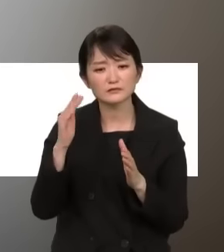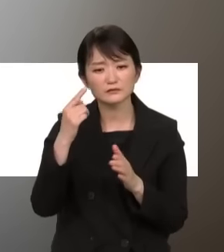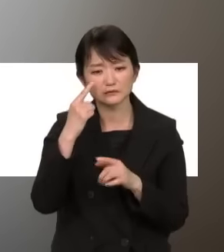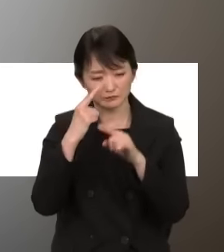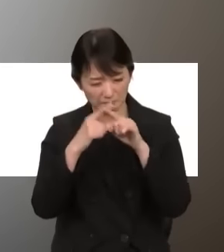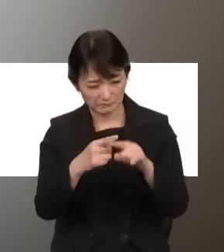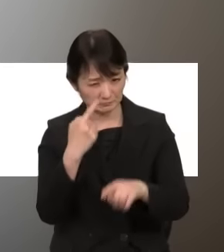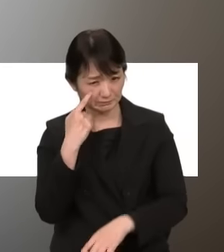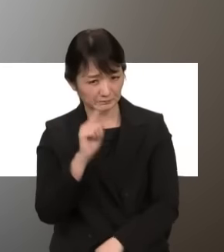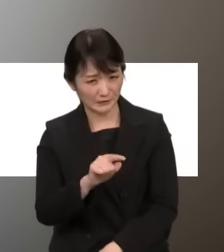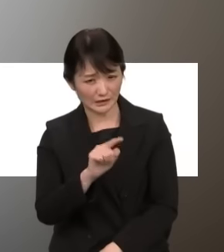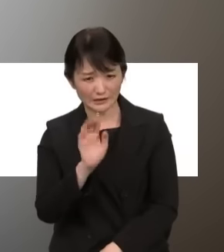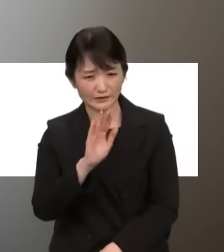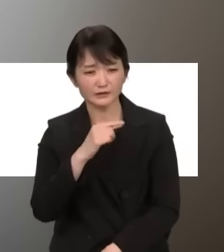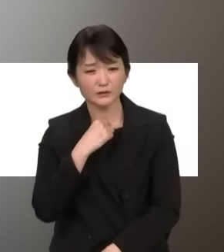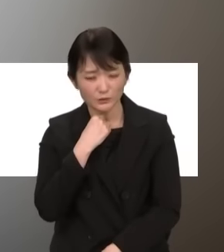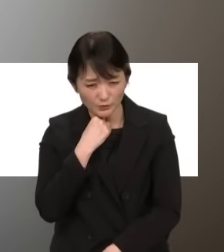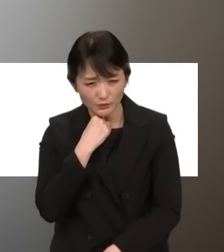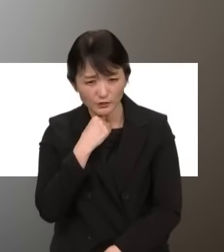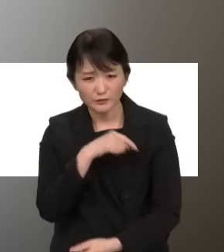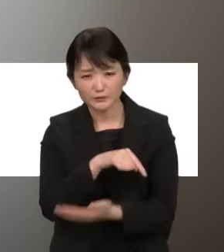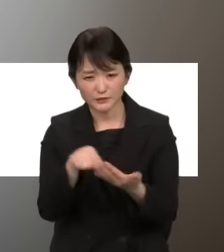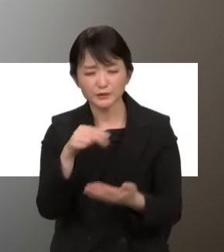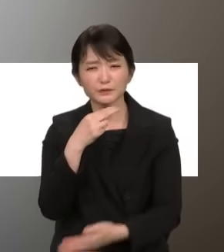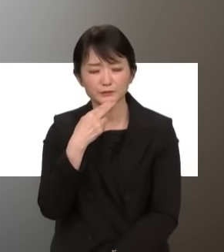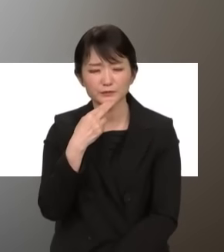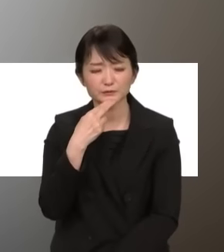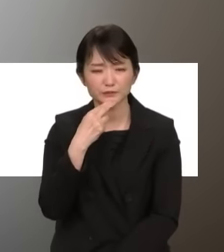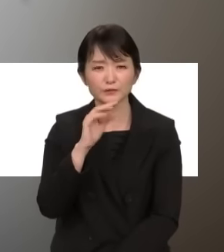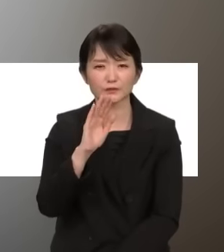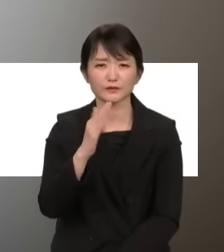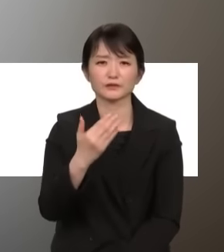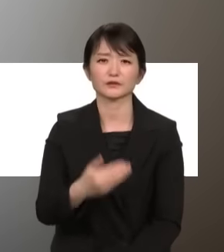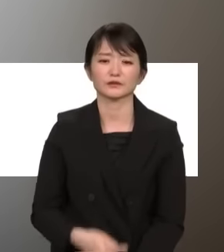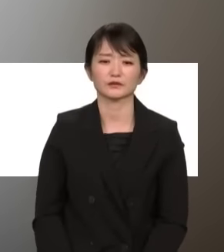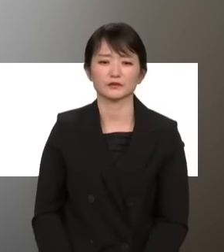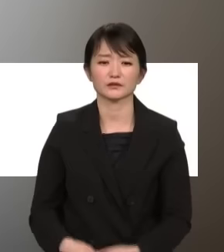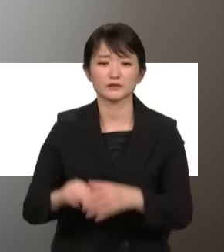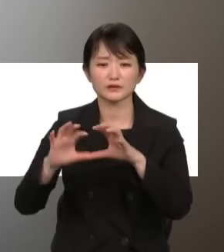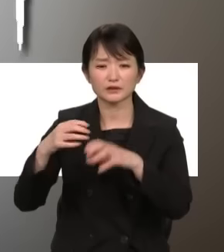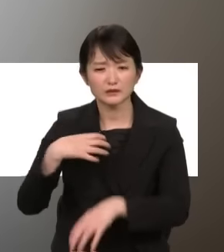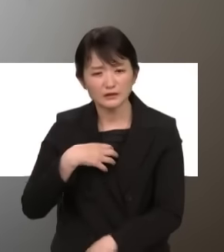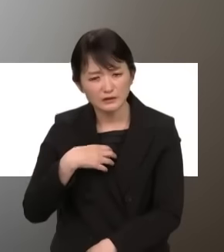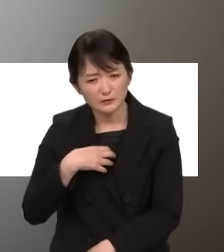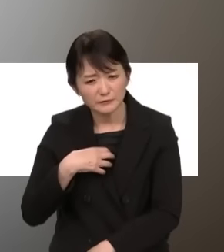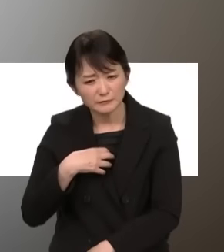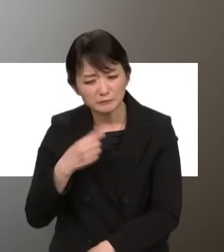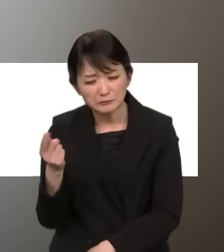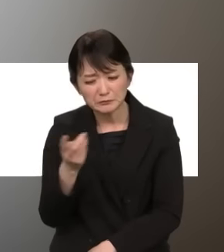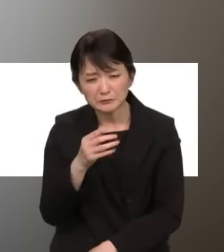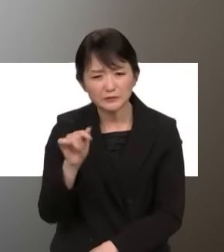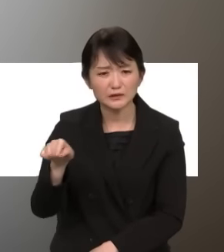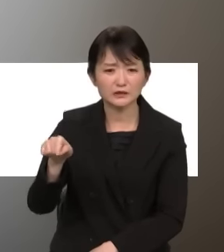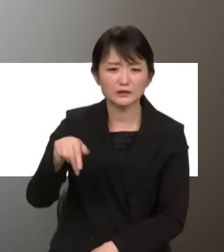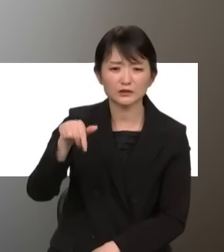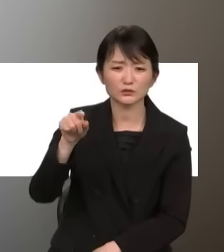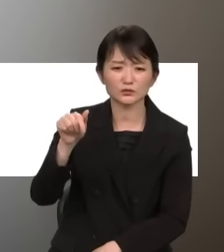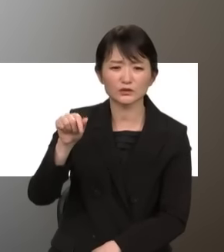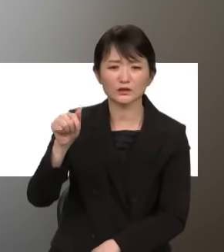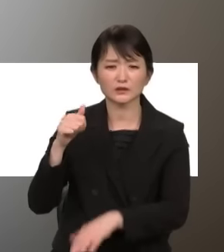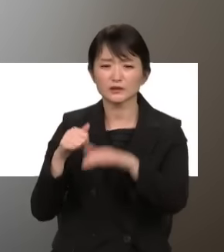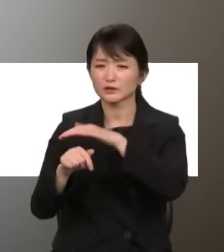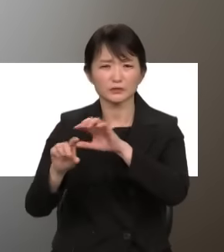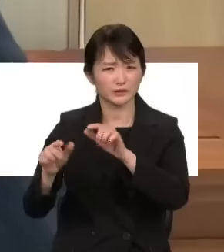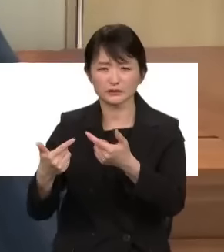되지 않았으면 하는 생각이 최대한 피해가 가지 않도록 해야 된다는 국가를 이렇게 위기에 빠뜨린 몇몇 사람들이 충암을 대표하지